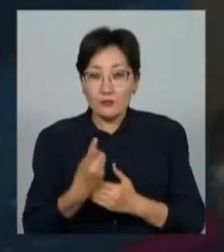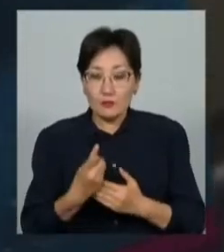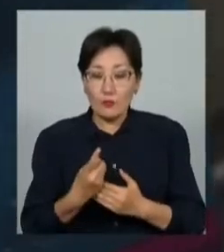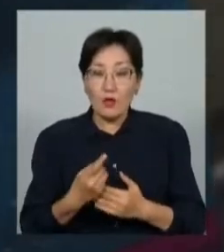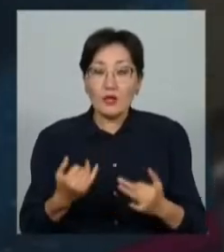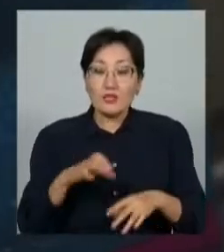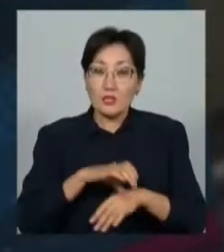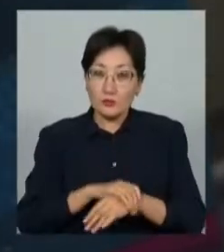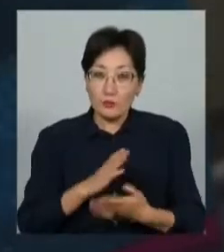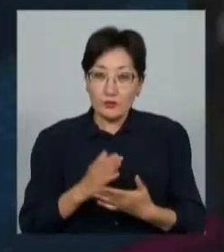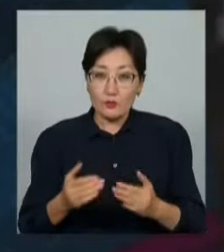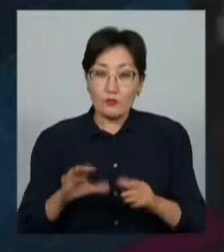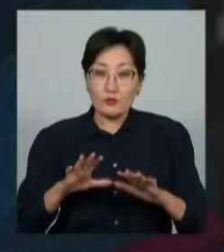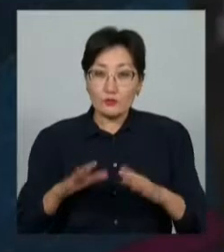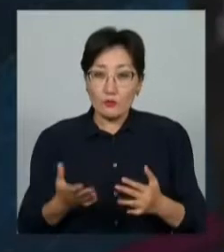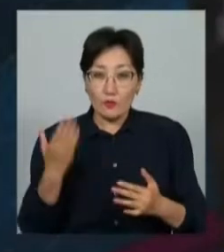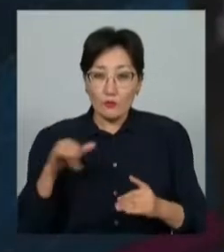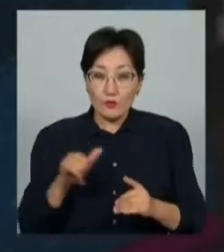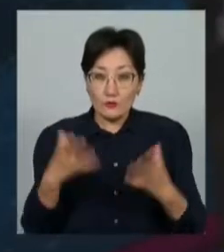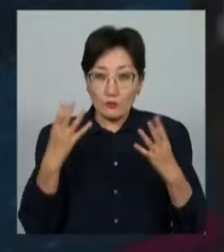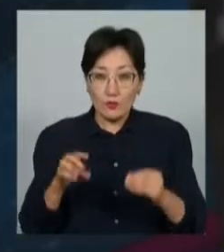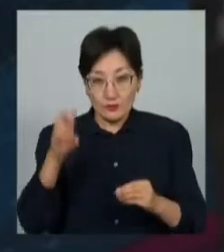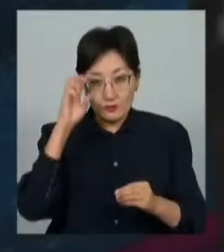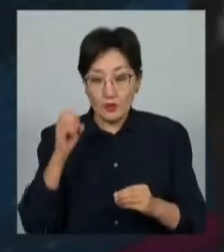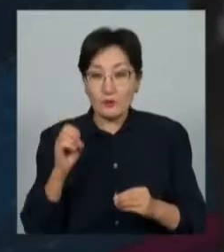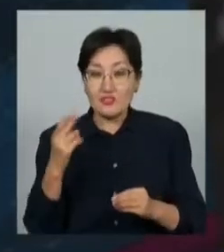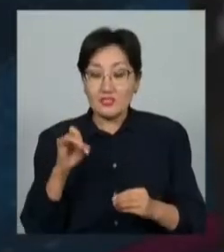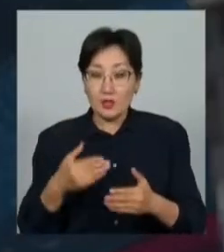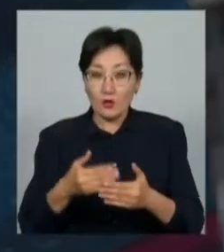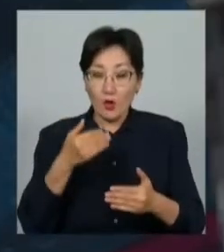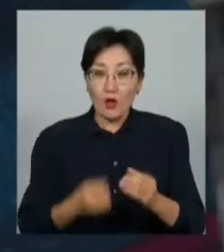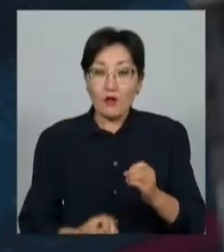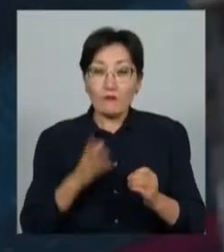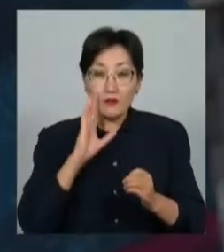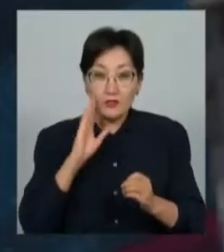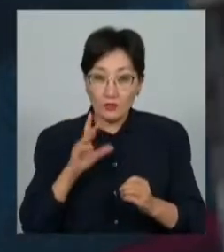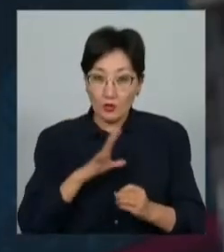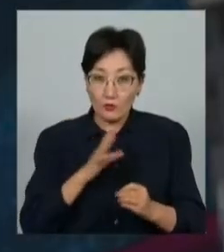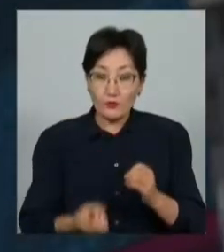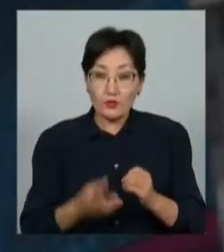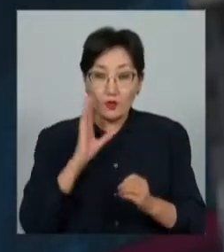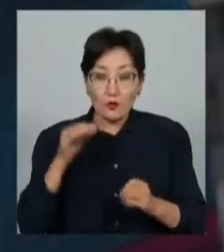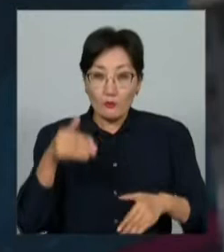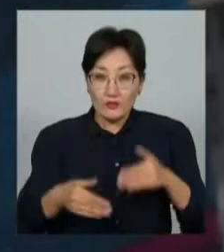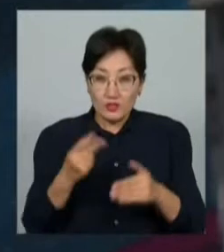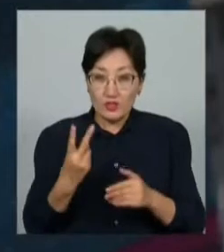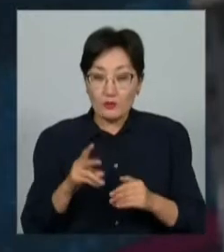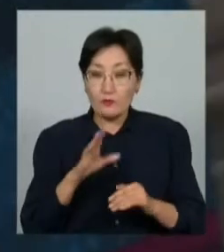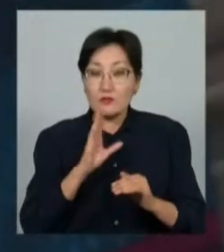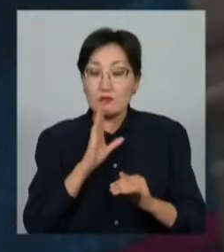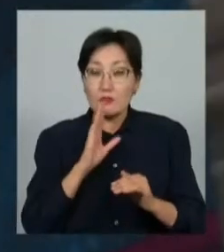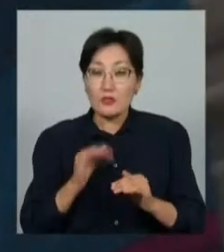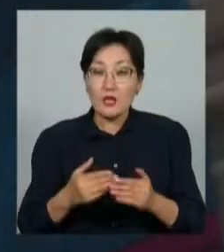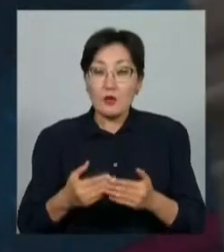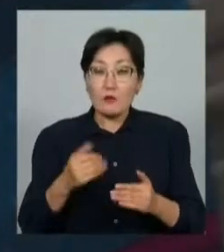қазір анықталып жатыр. Сұмдық жайт өткен сенбі күні мемлекеттік цирк алдындағы фонтанда болған еді. Субұрқақта шомылып жүрген екі кішкентай